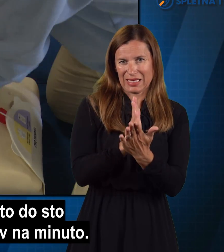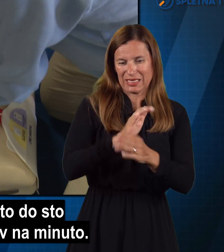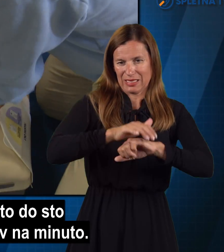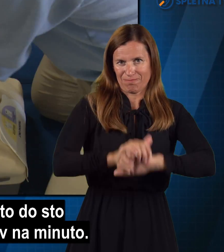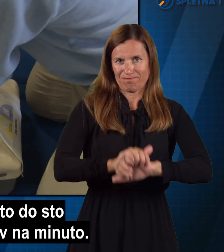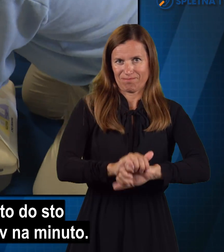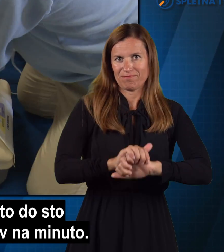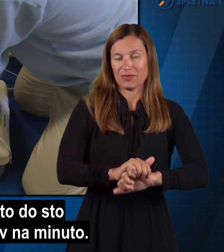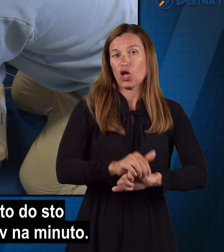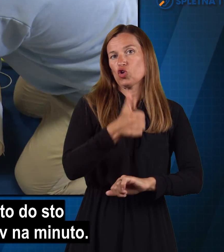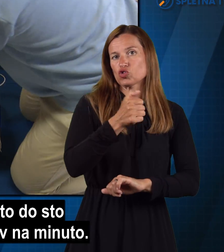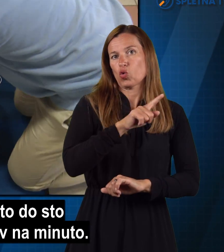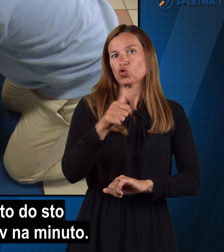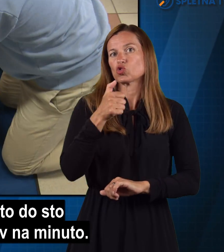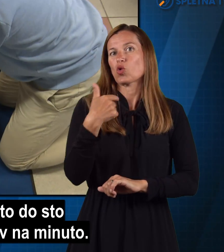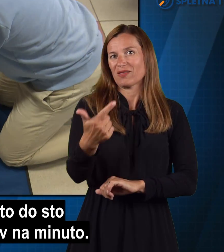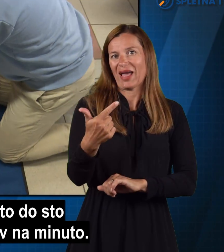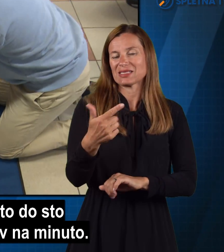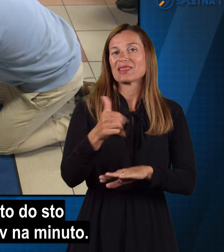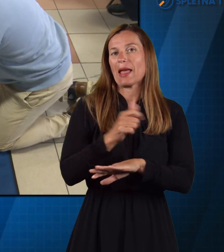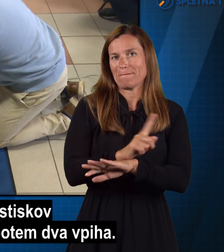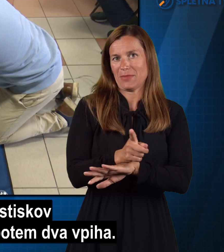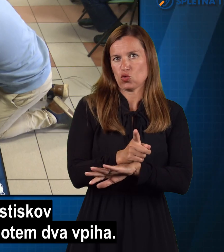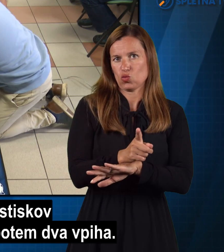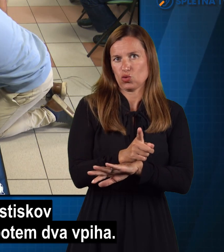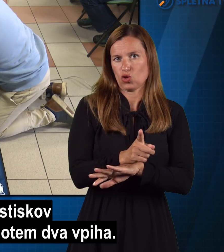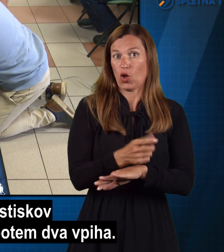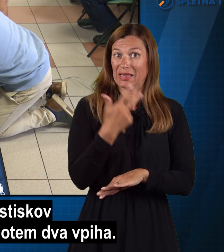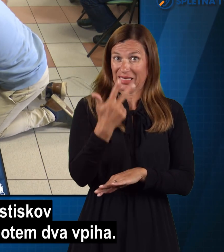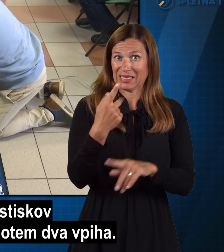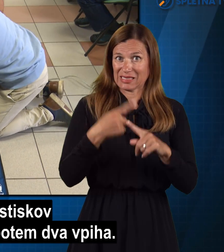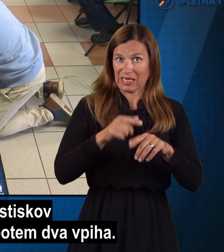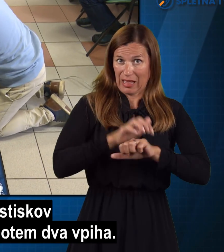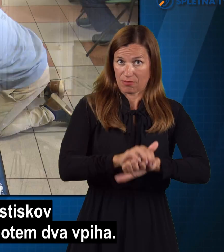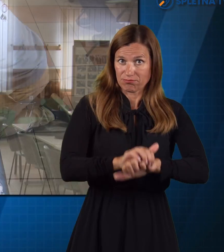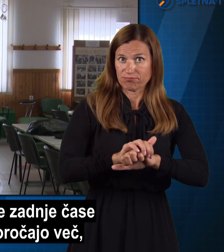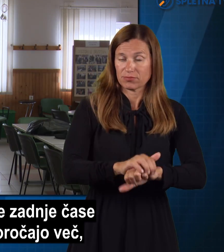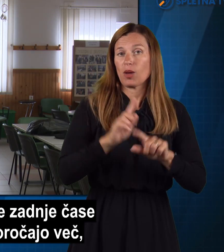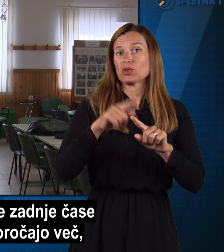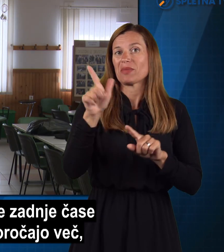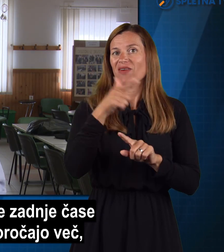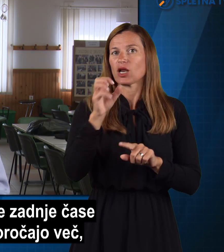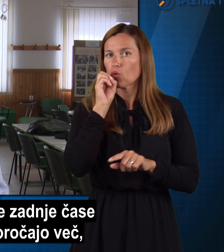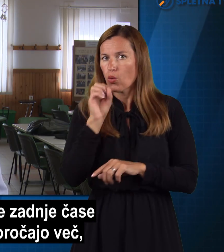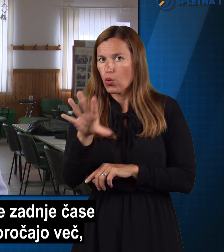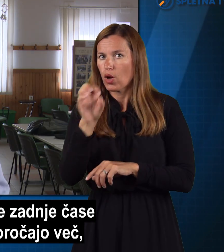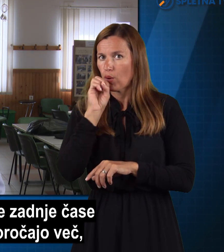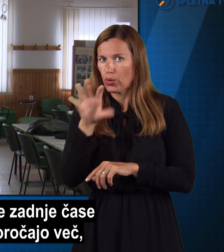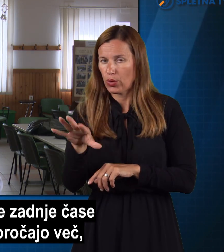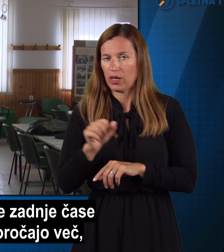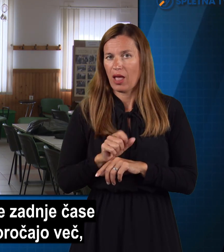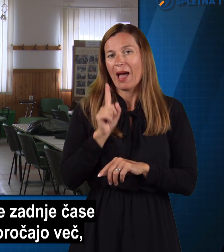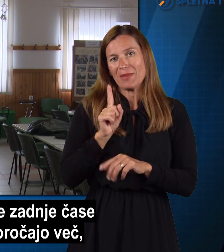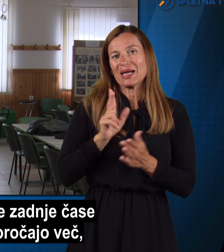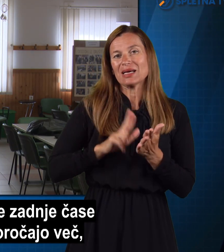do 120 stisov na minuto. 30 stisov prsnega koša in potem 2 vpiha. Je pa res, da se zadnje